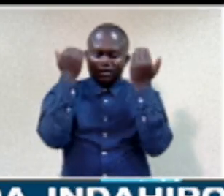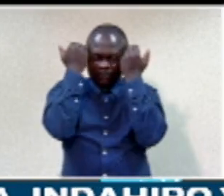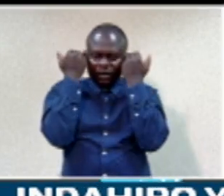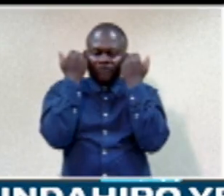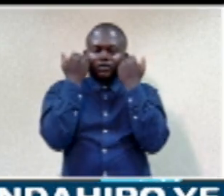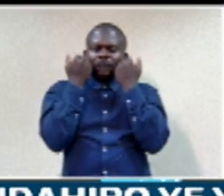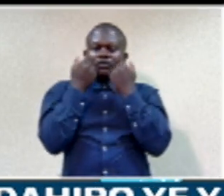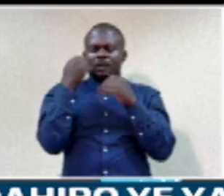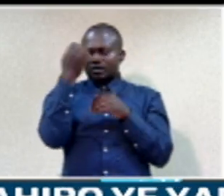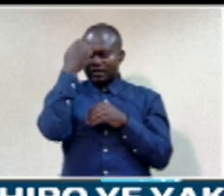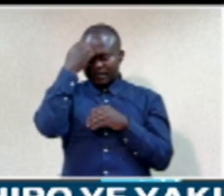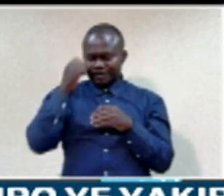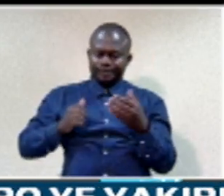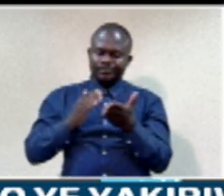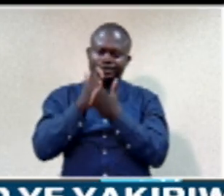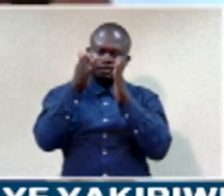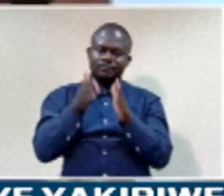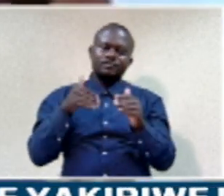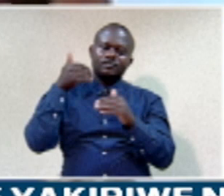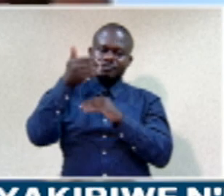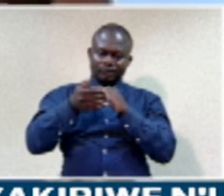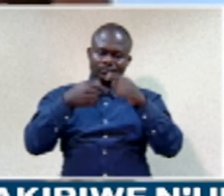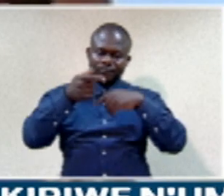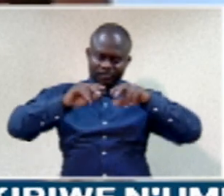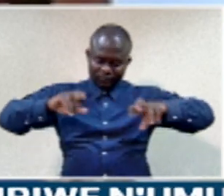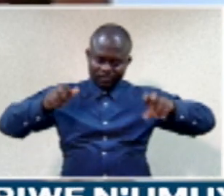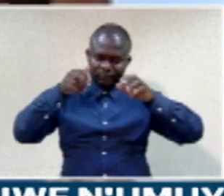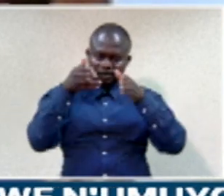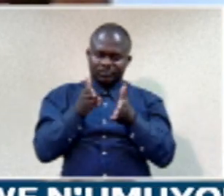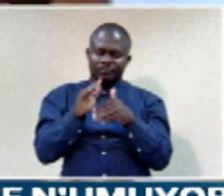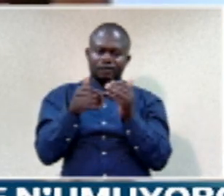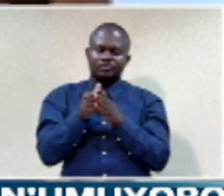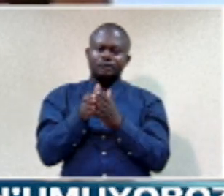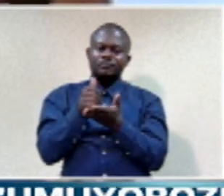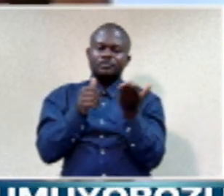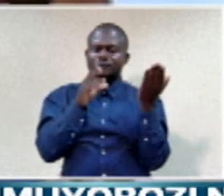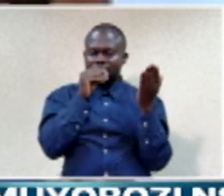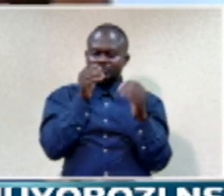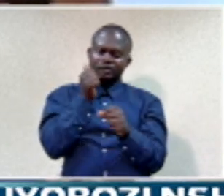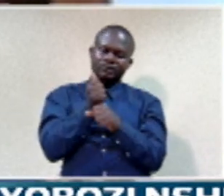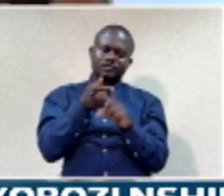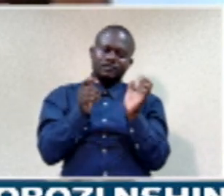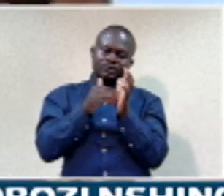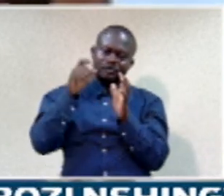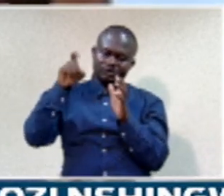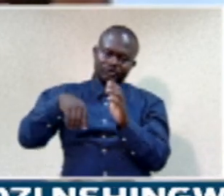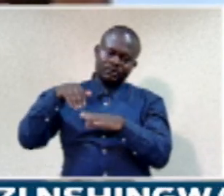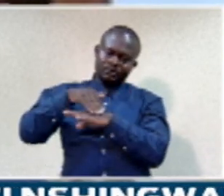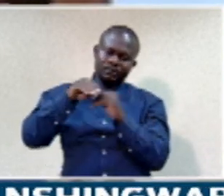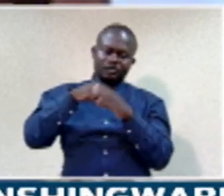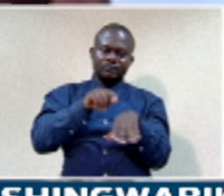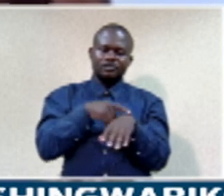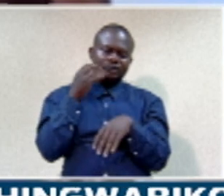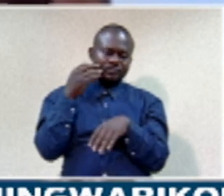rw'Uburayi rw'ikiremwamuntu, urwo rukiko kazasigara rukurikirana ikirego cye, ariko Ubufaransa bugomba kumwohereza mu gihe